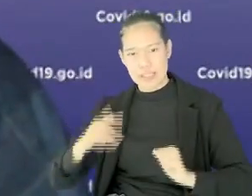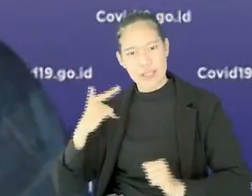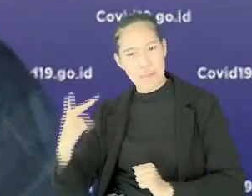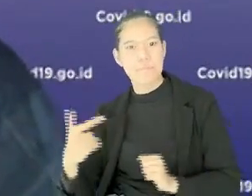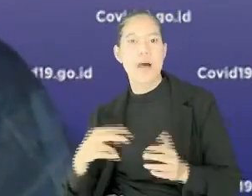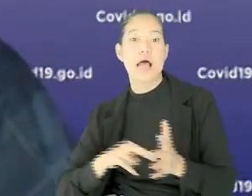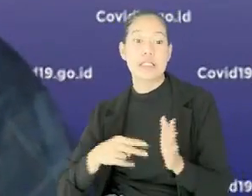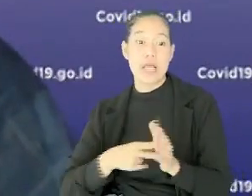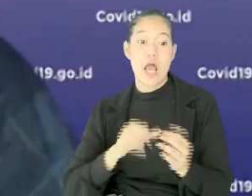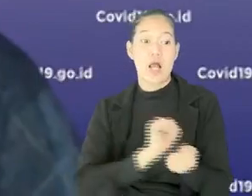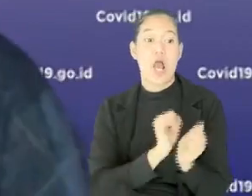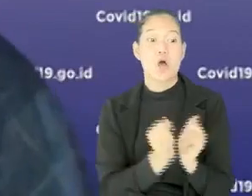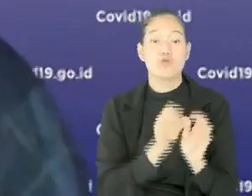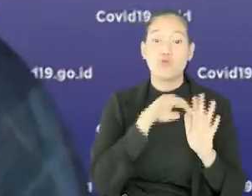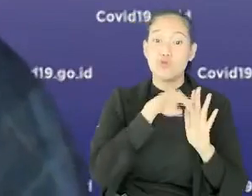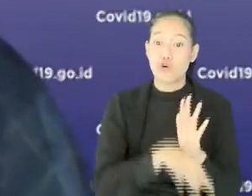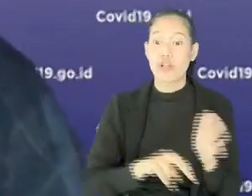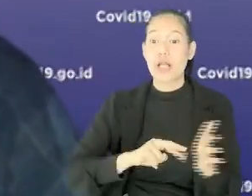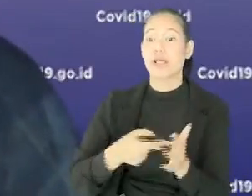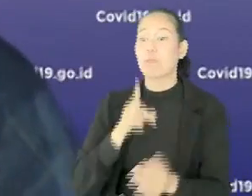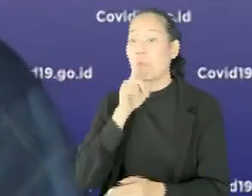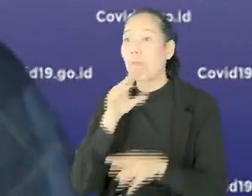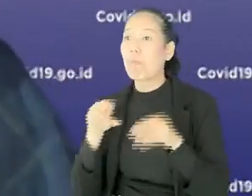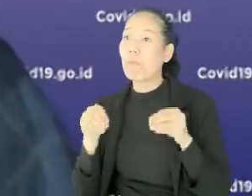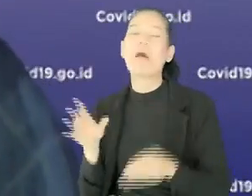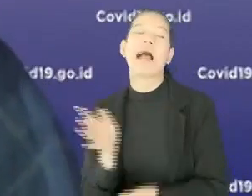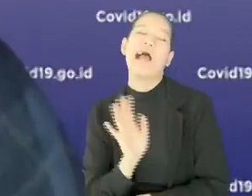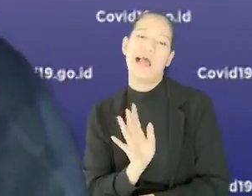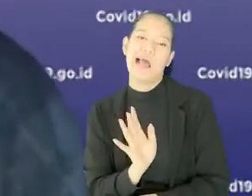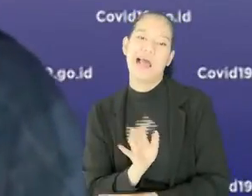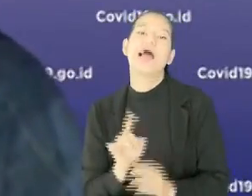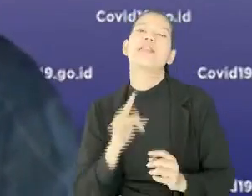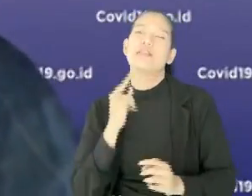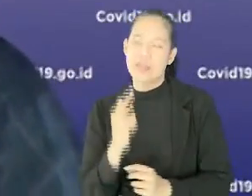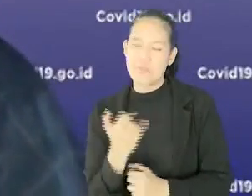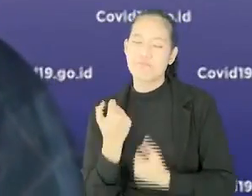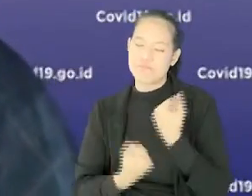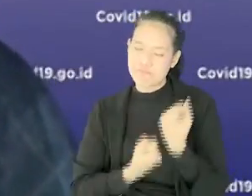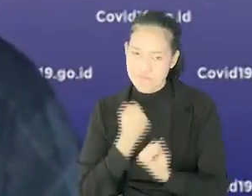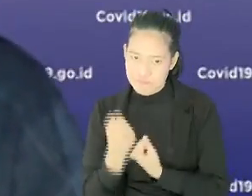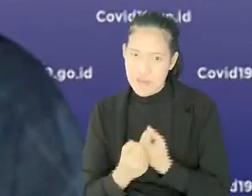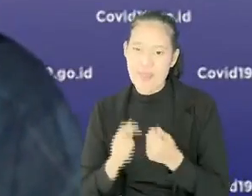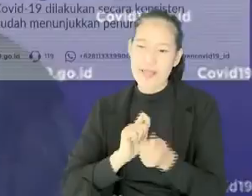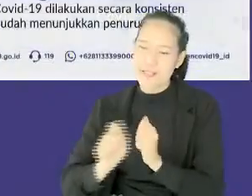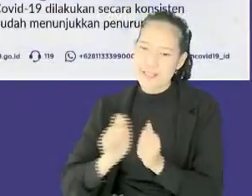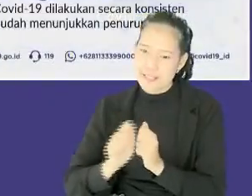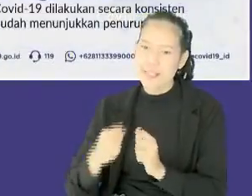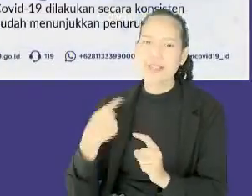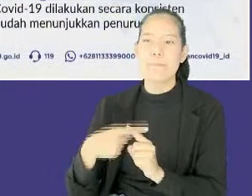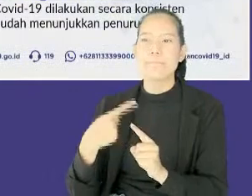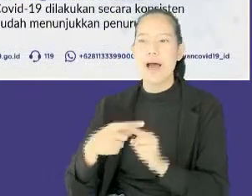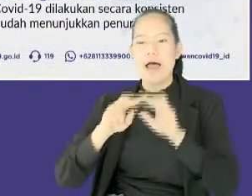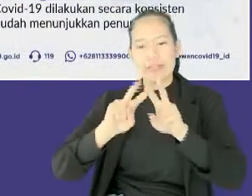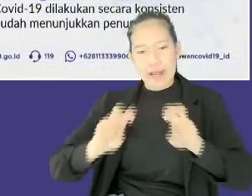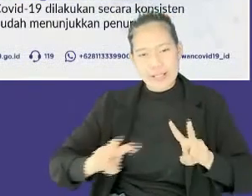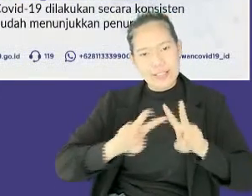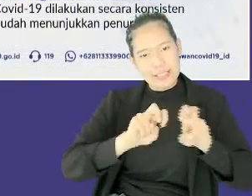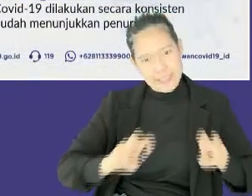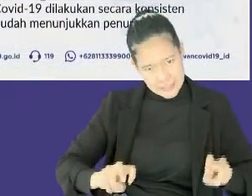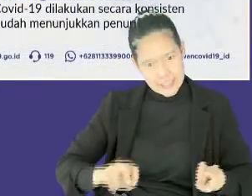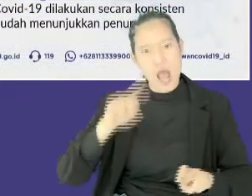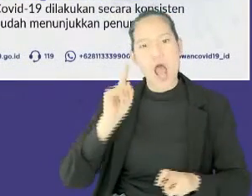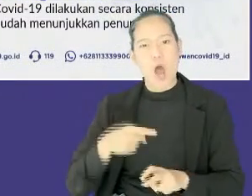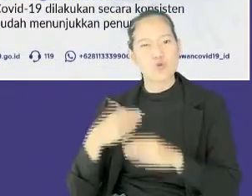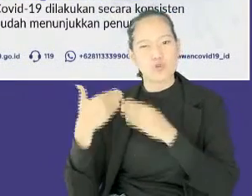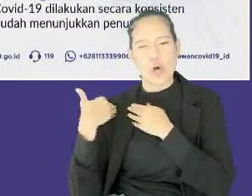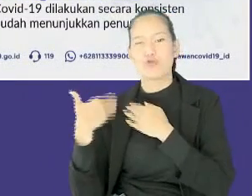bukan berarti ketika kasus sudah turun nggak ngapa-ngapain lagi bukan tetap kita pertahankan jumlah testingnya trackingnya tadi masih DPR